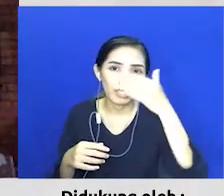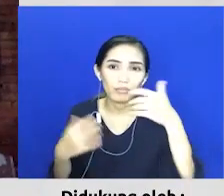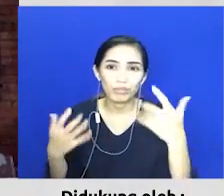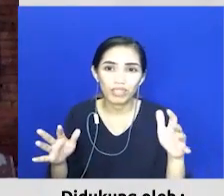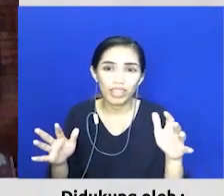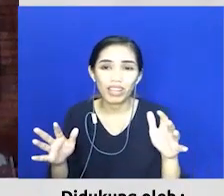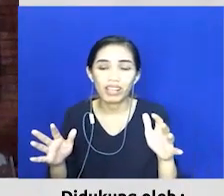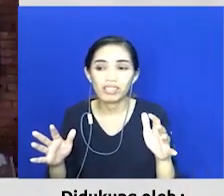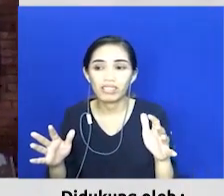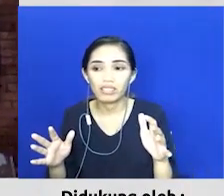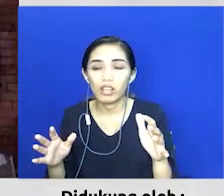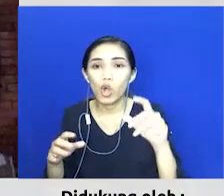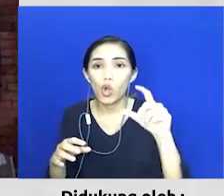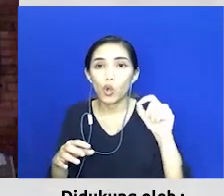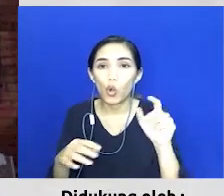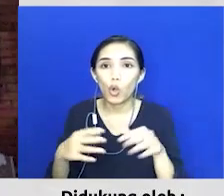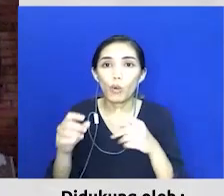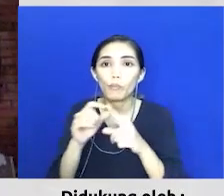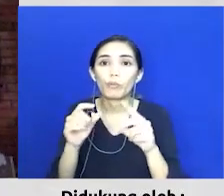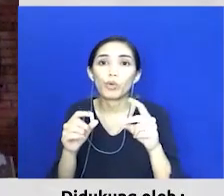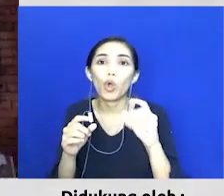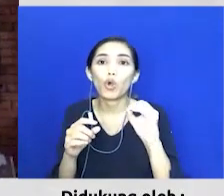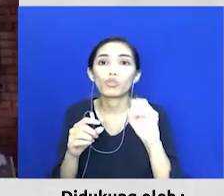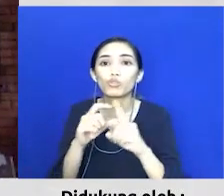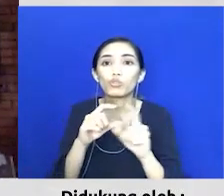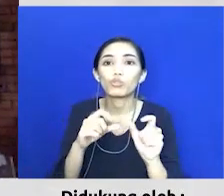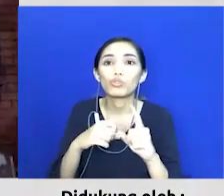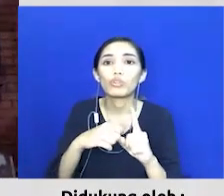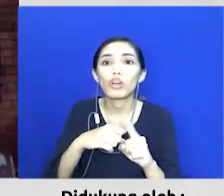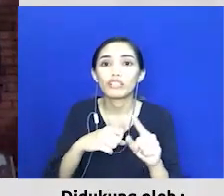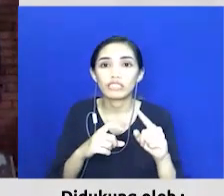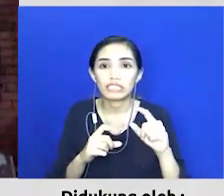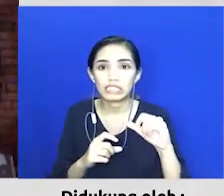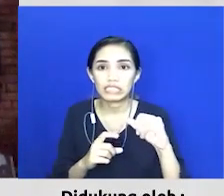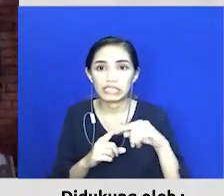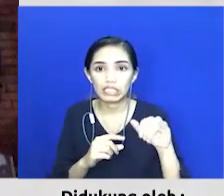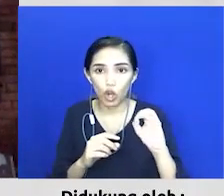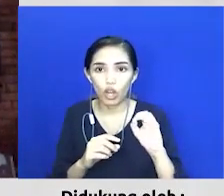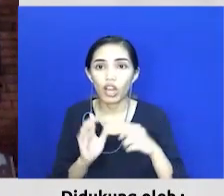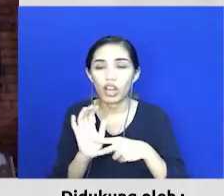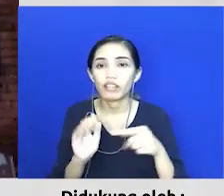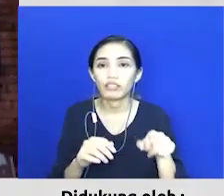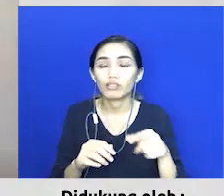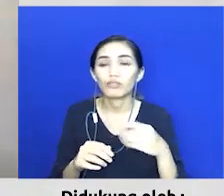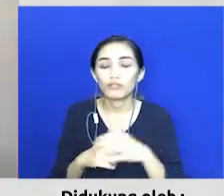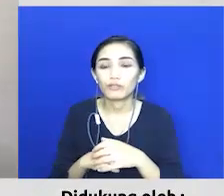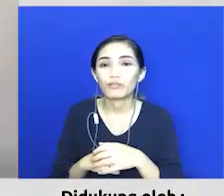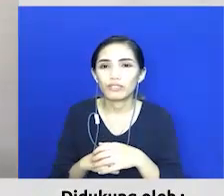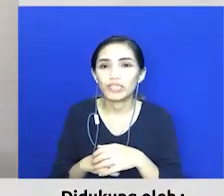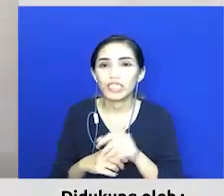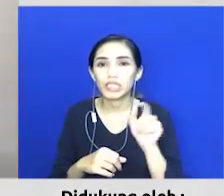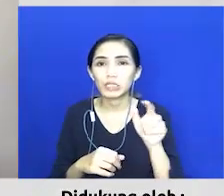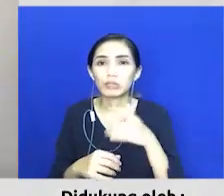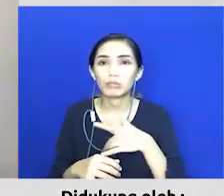collab co-production ya. International co-production dengan perusahaan Cathay Chris dari Singapura. Yeah. Itu yang menurut saya